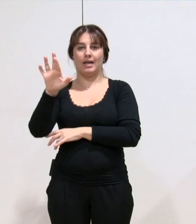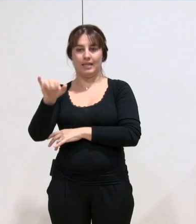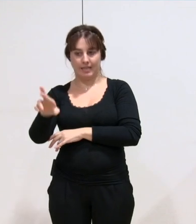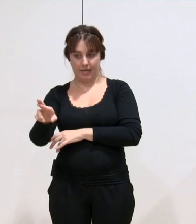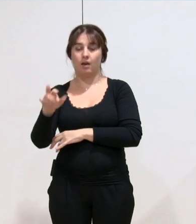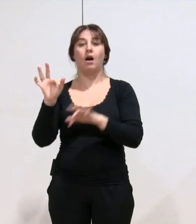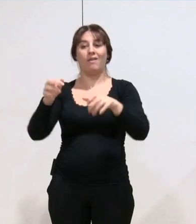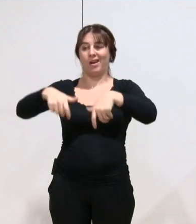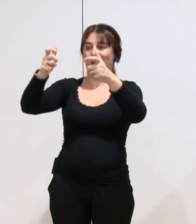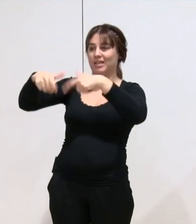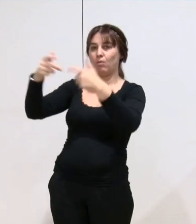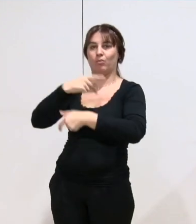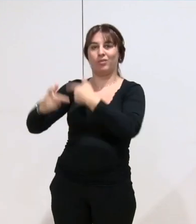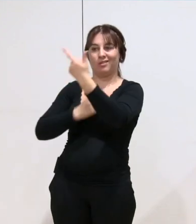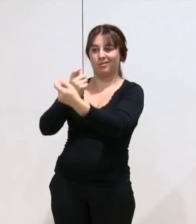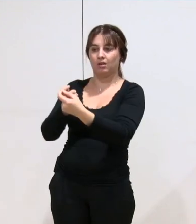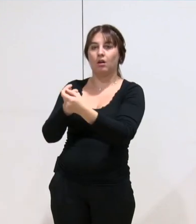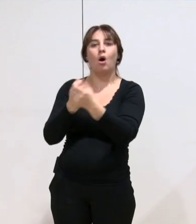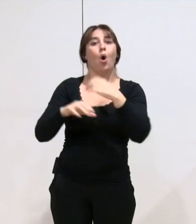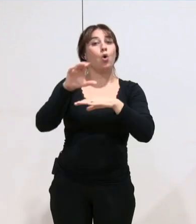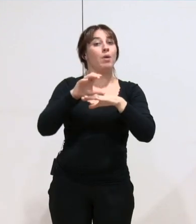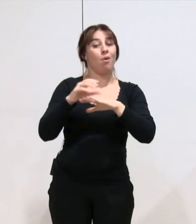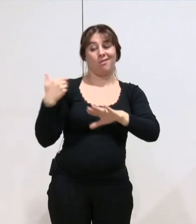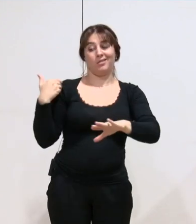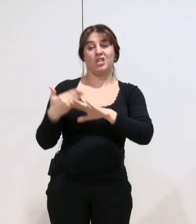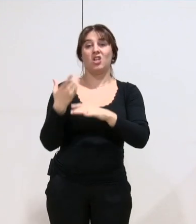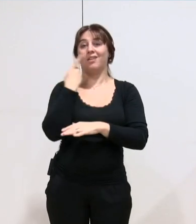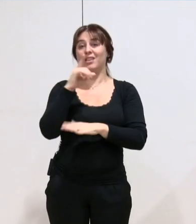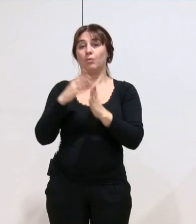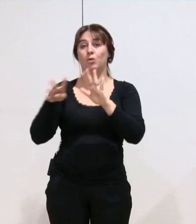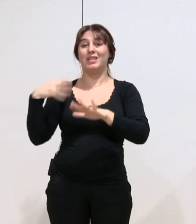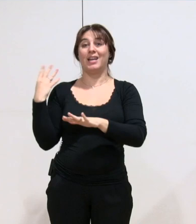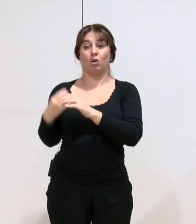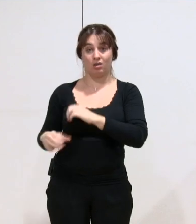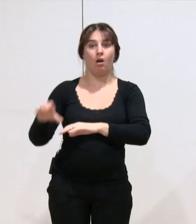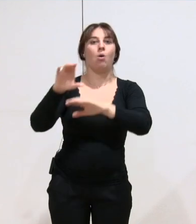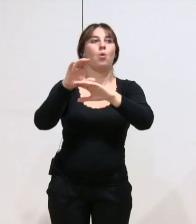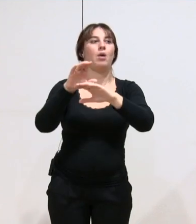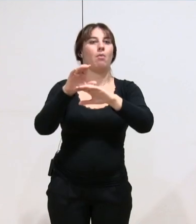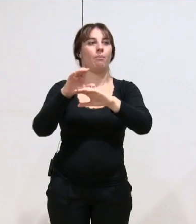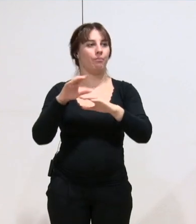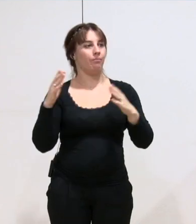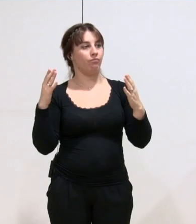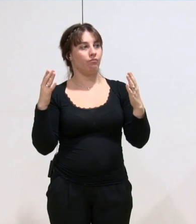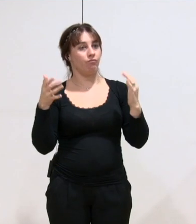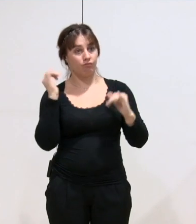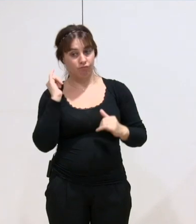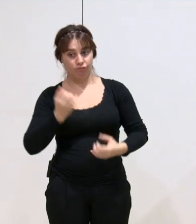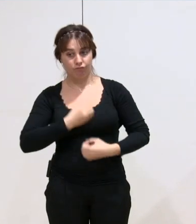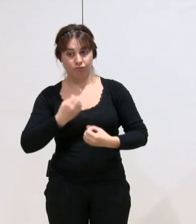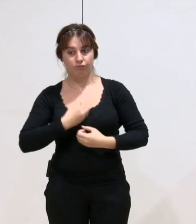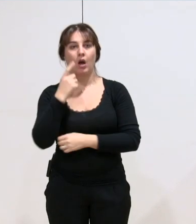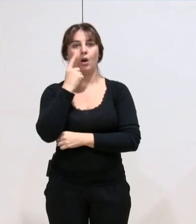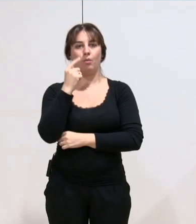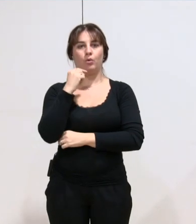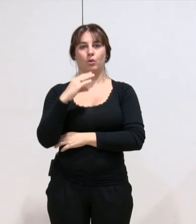Rétrocession d'équipements publics, c'est un complément à une délibération qui était déjà passée en décembre 2014. Y a-t-il des interventions? Monsieur